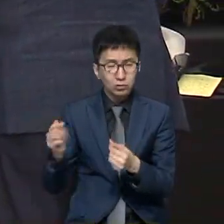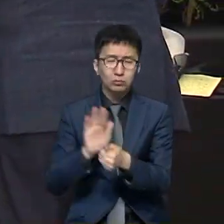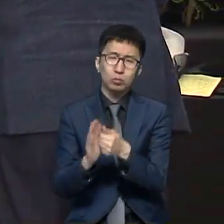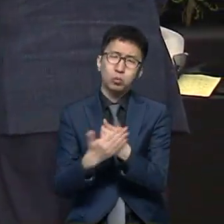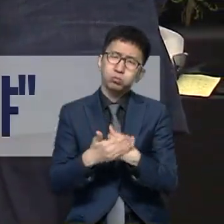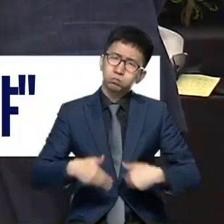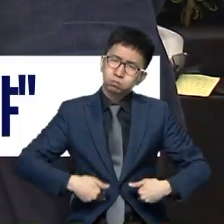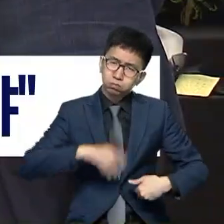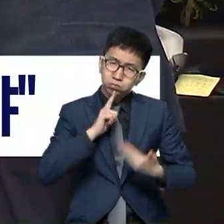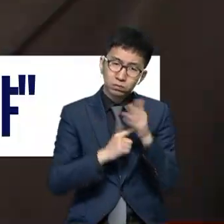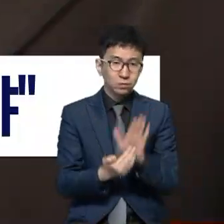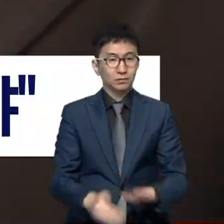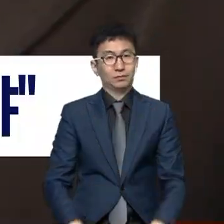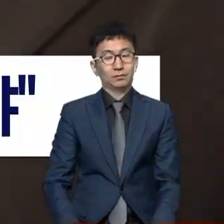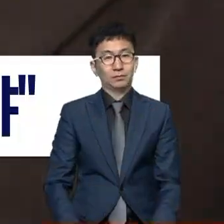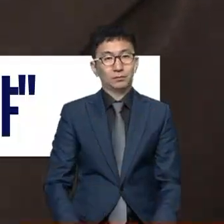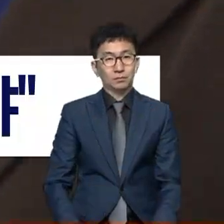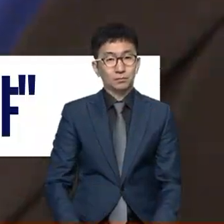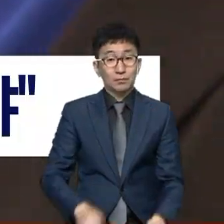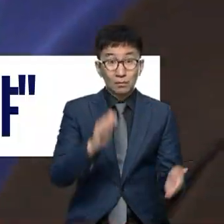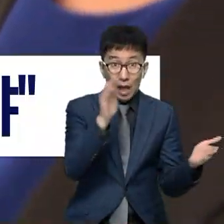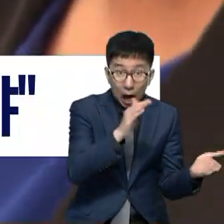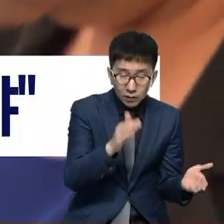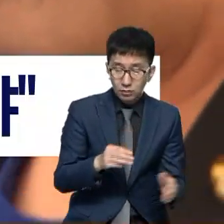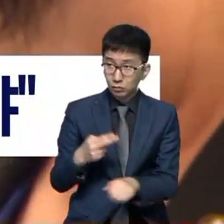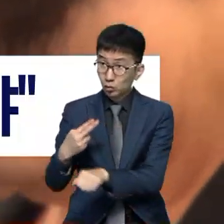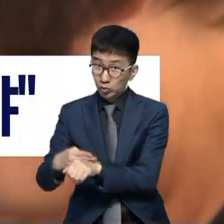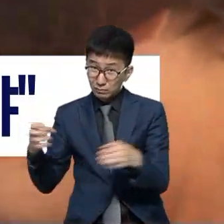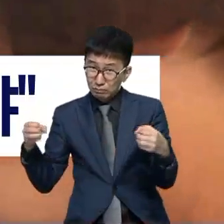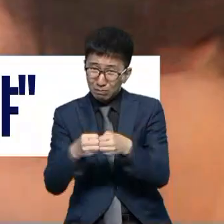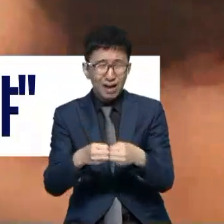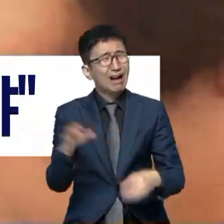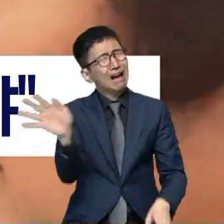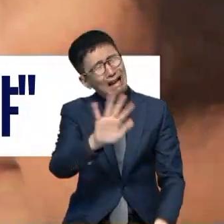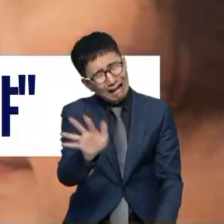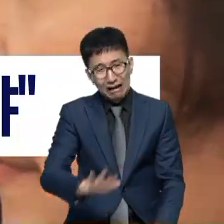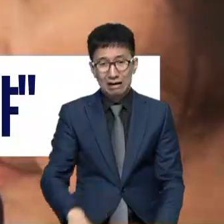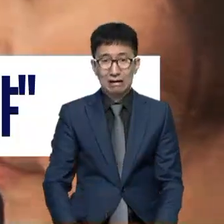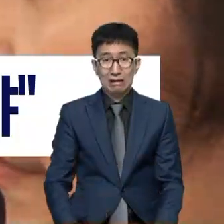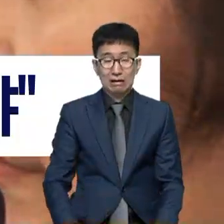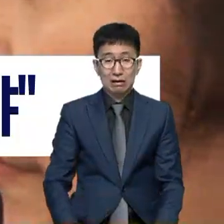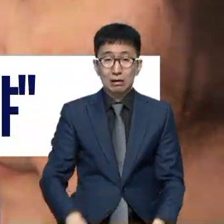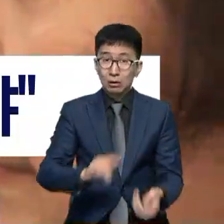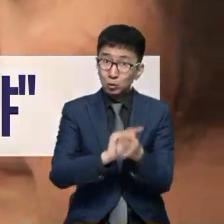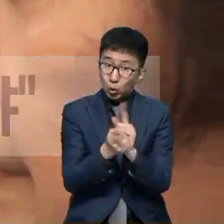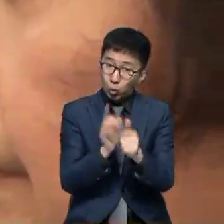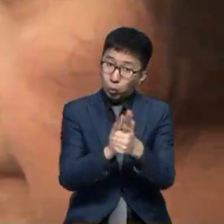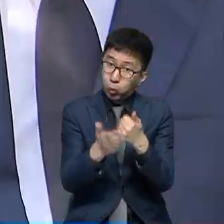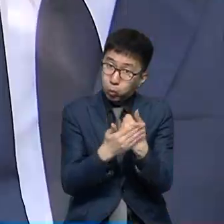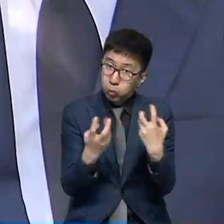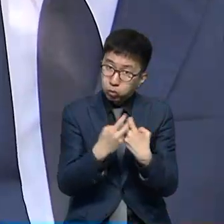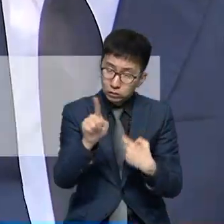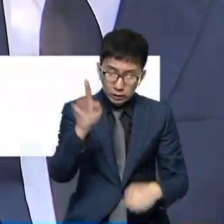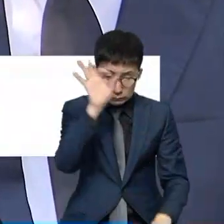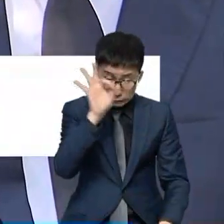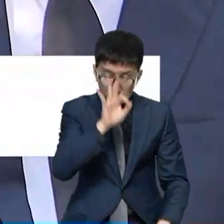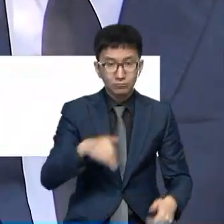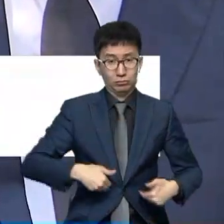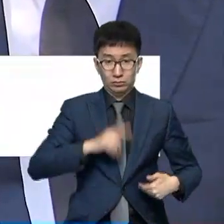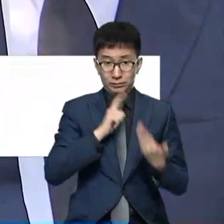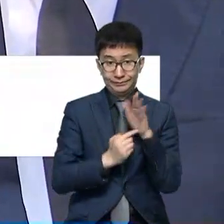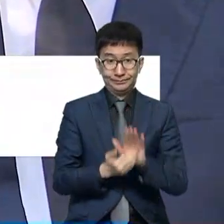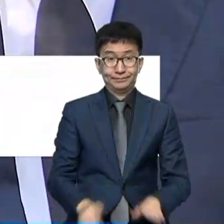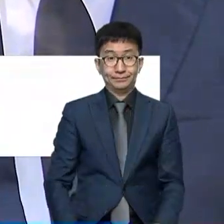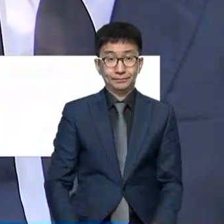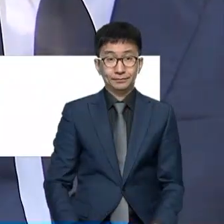맞섰습니다. 학생 인권과 교권이 상충하는 개념이 아닌 만큼 균형점을 찾아야 한다는 겁니다.